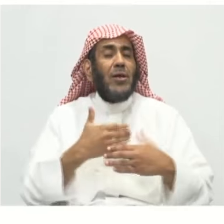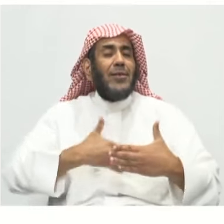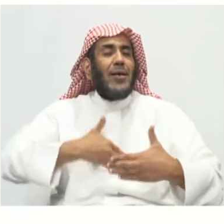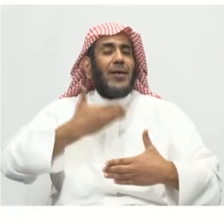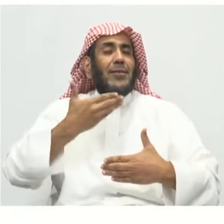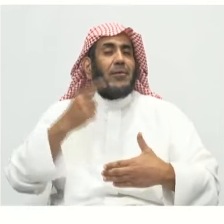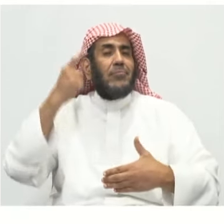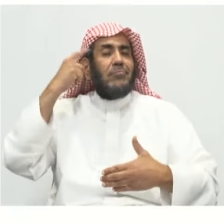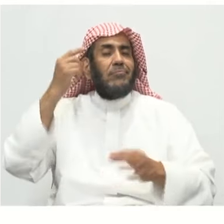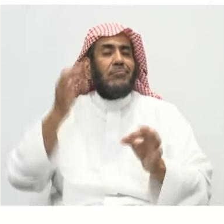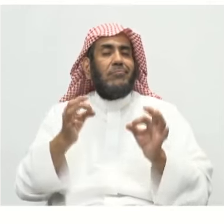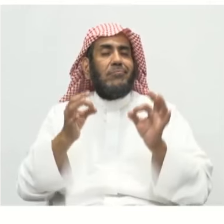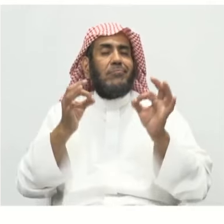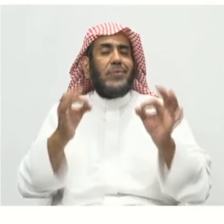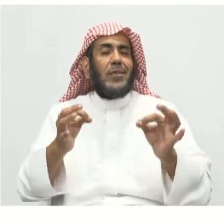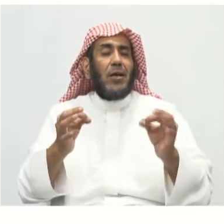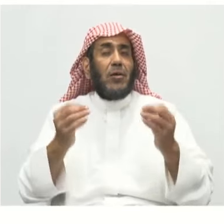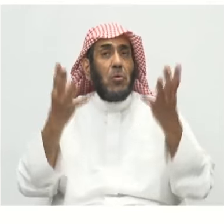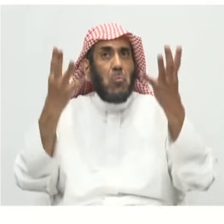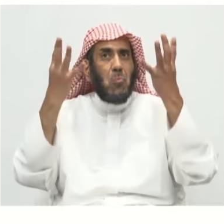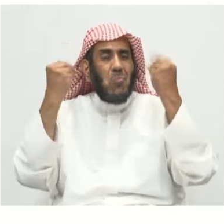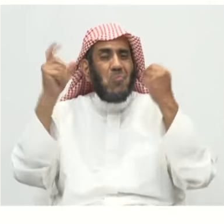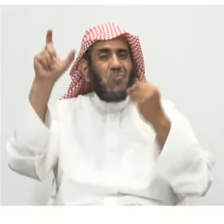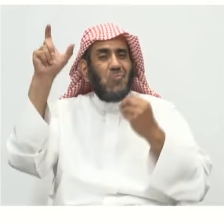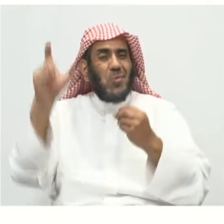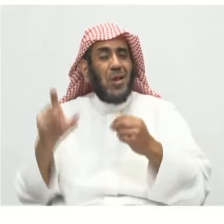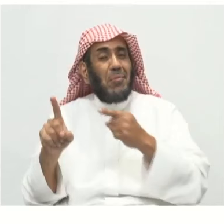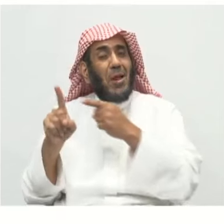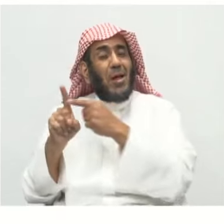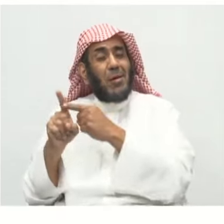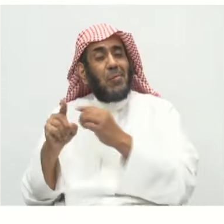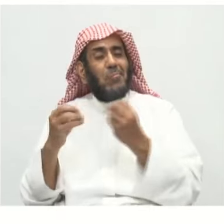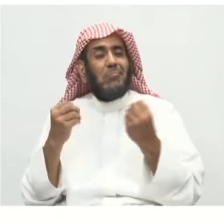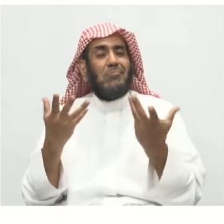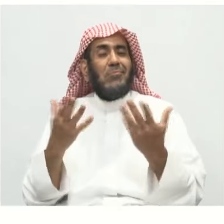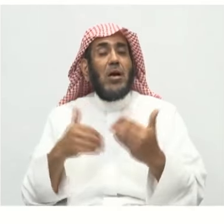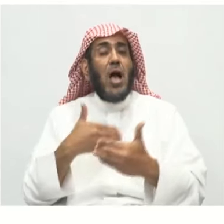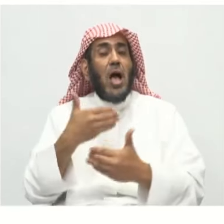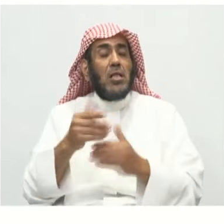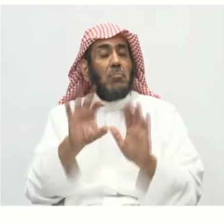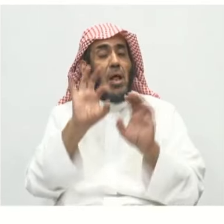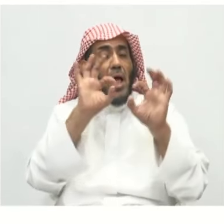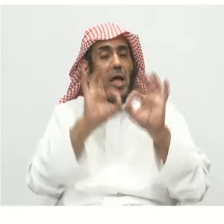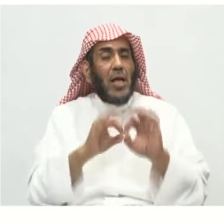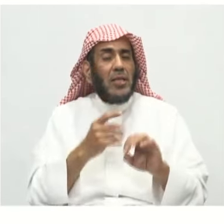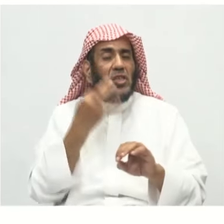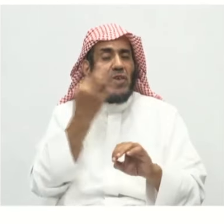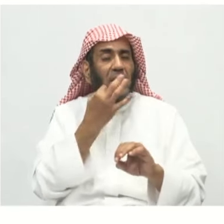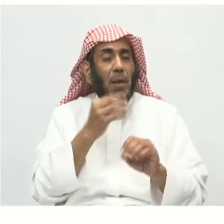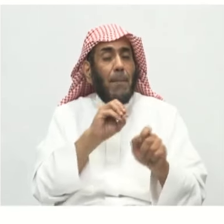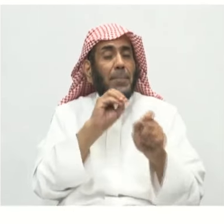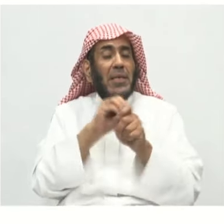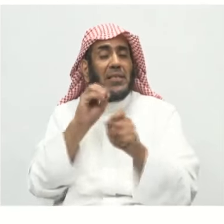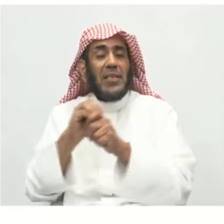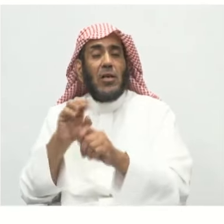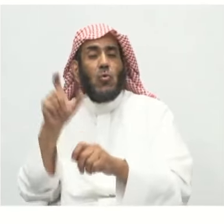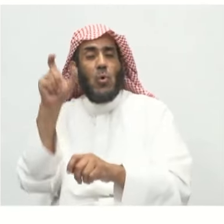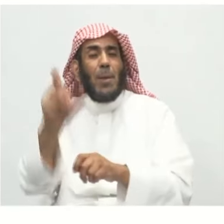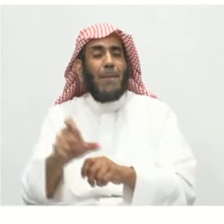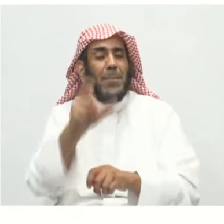حكيم وصايا لقمان صالحه لكل مسلم كونها صادره من حكيم اتي من الايات القرانيه شفهيا بنصيحه لكل من